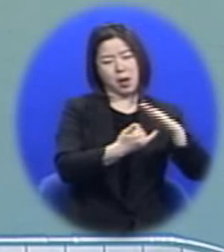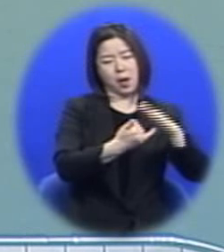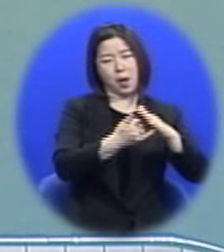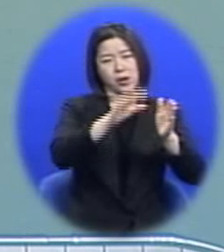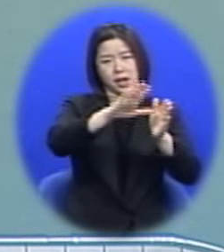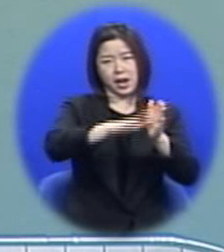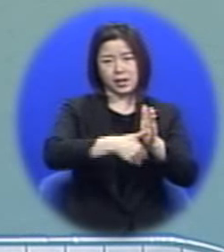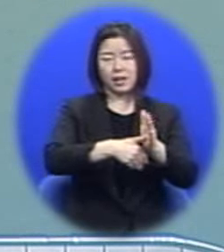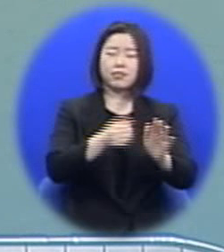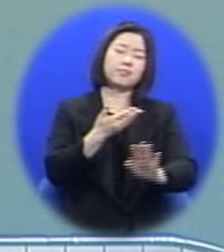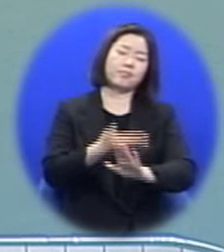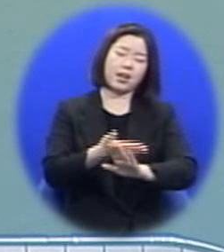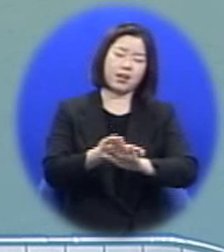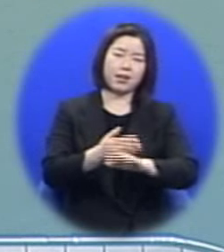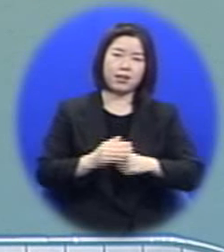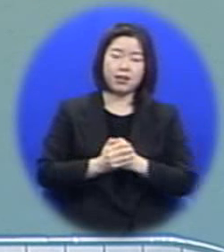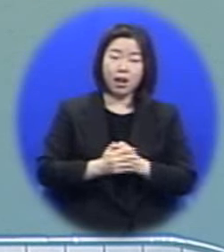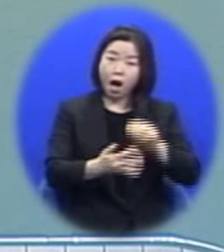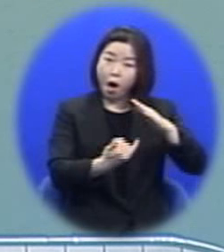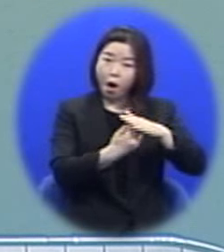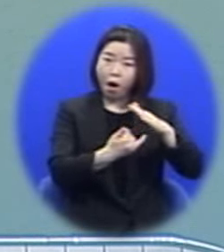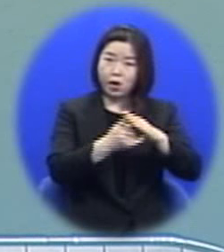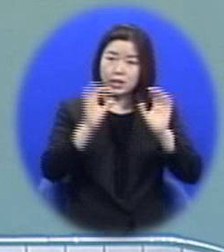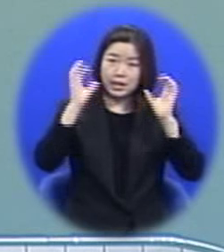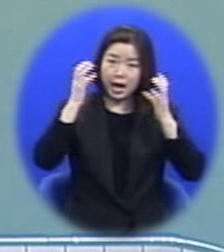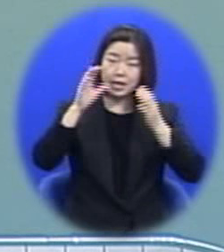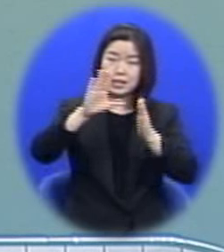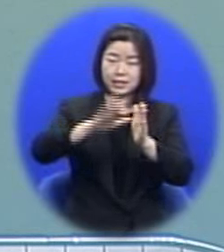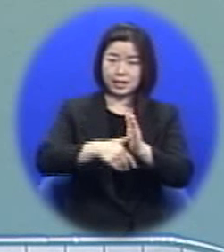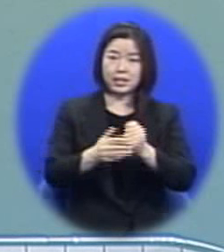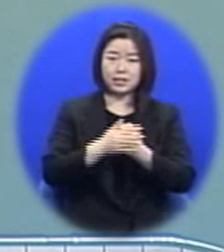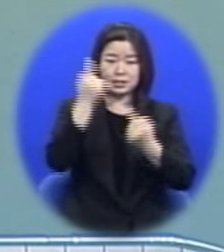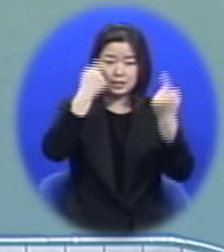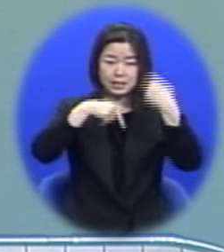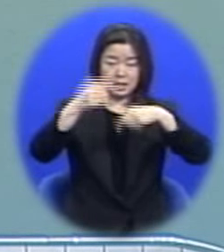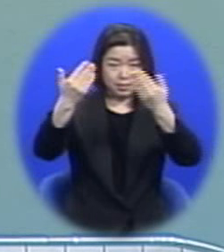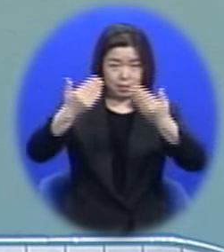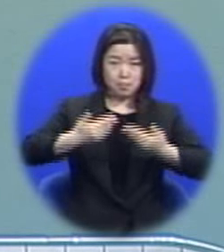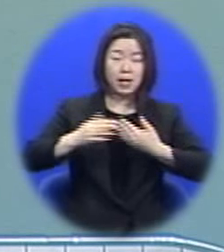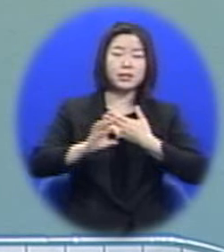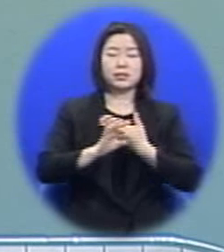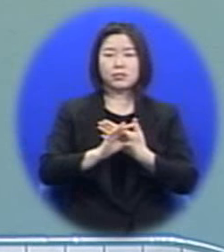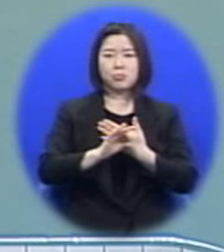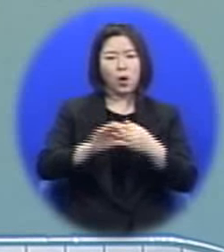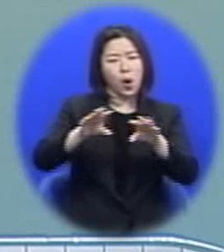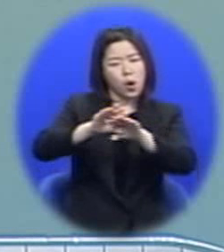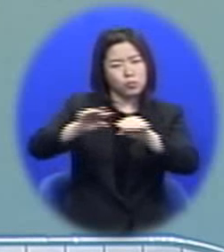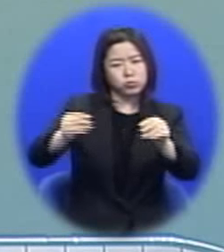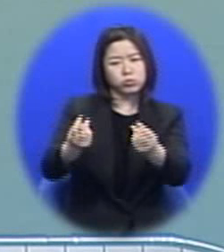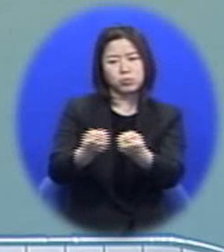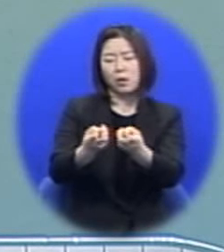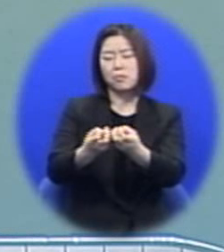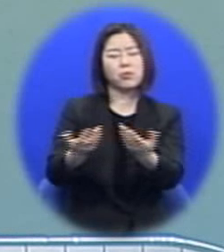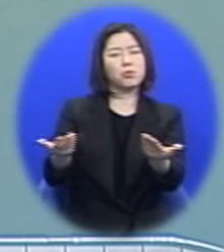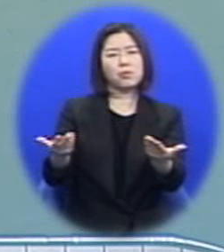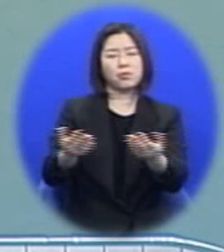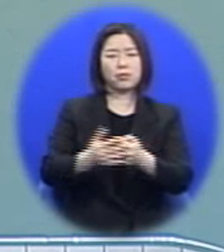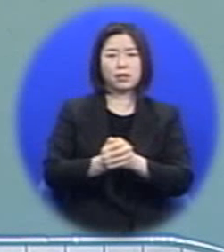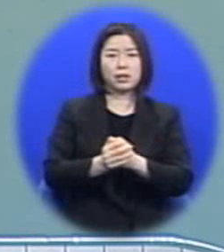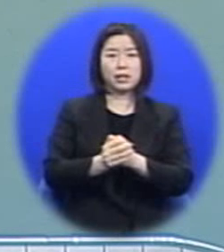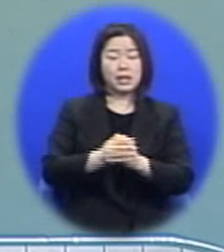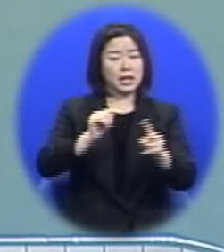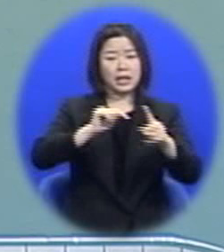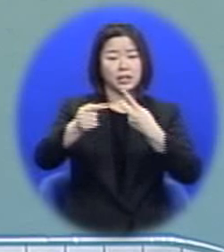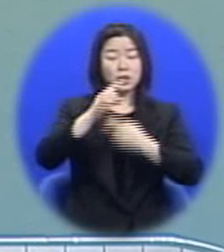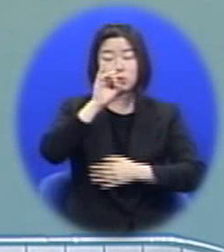조금 다릅니다. 어린아이일 때는 상처를 받으면 풀어낼 방법이 없습니다.